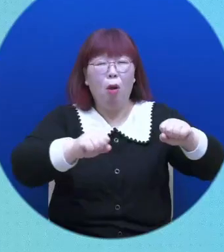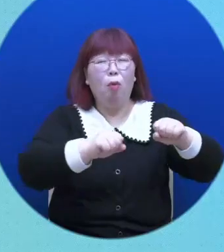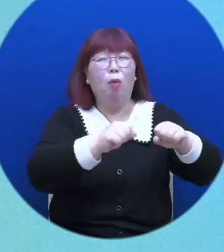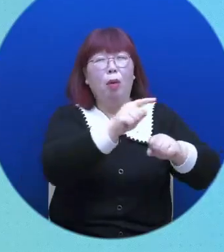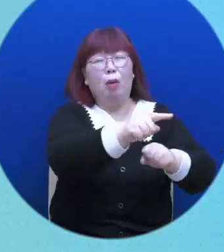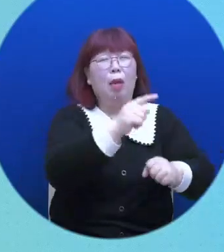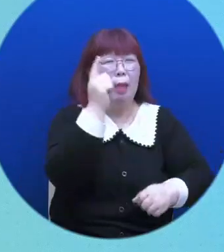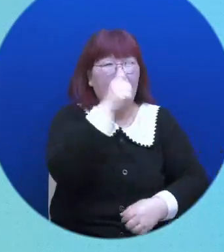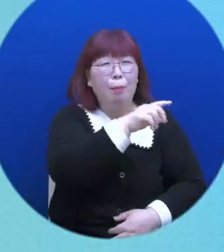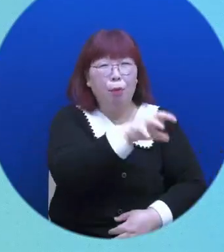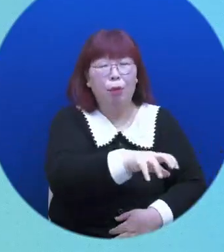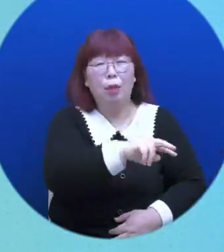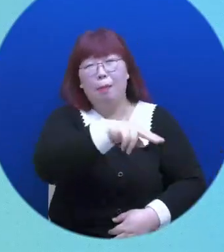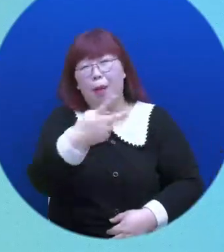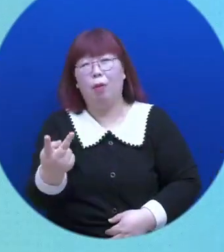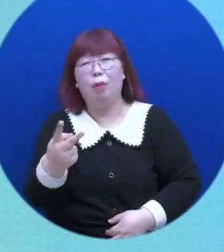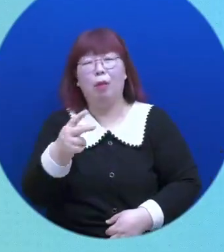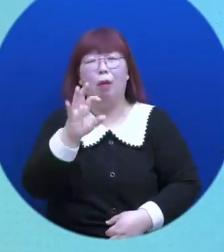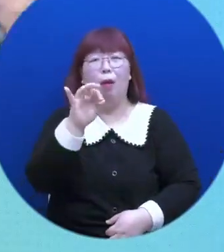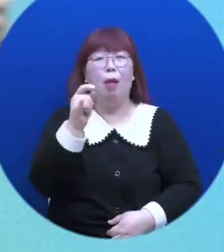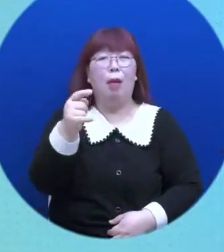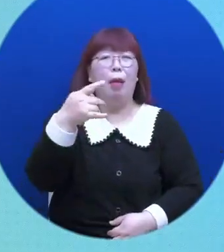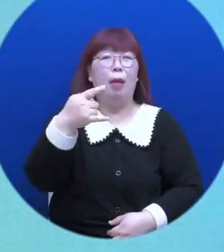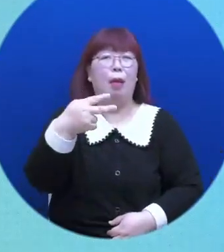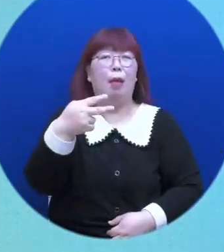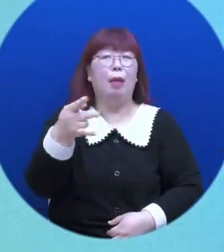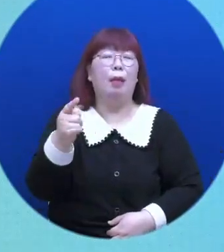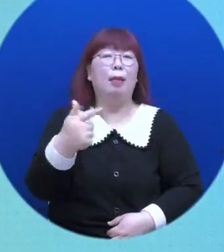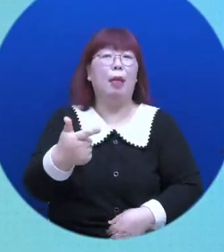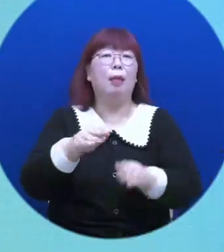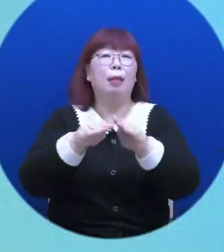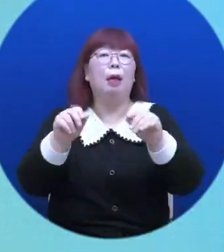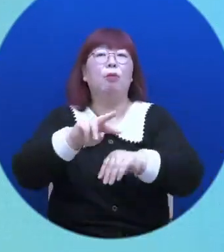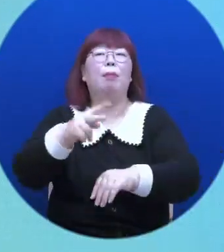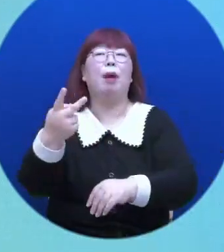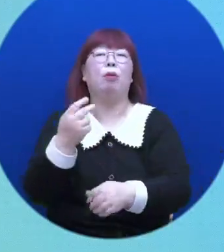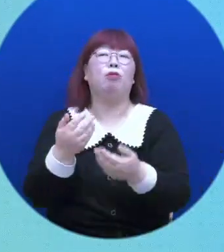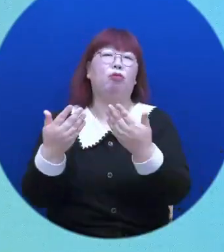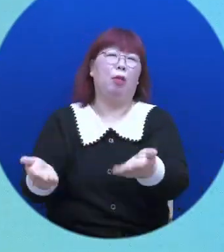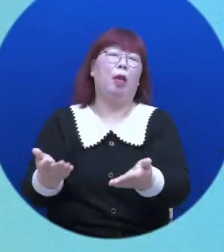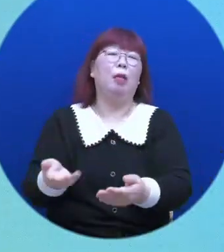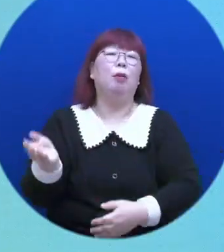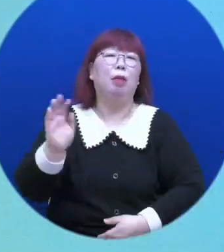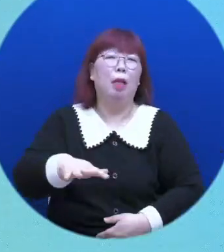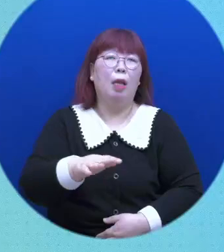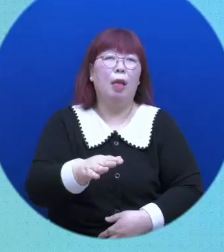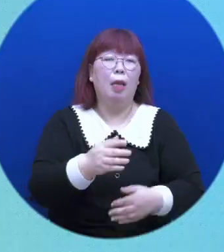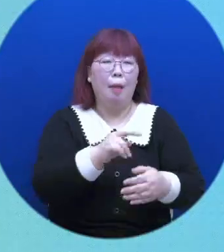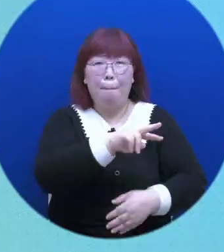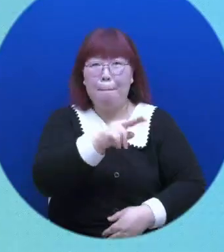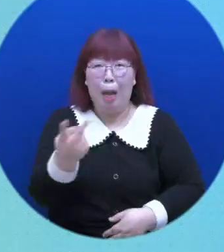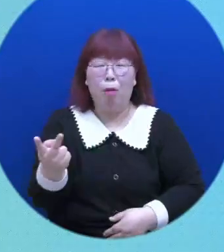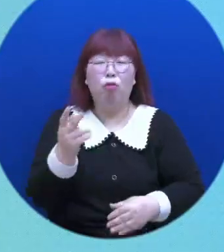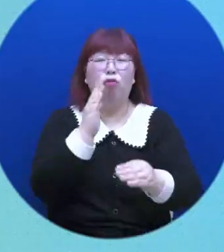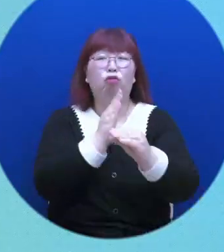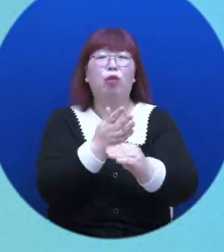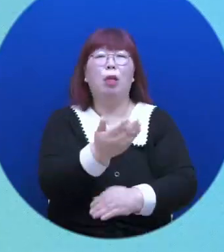같이 만들어주는데 그동안 너희들이 준비해야 할 게 있다. 그것은 여호와의